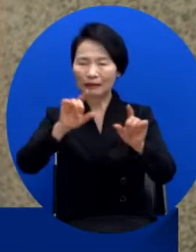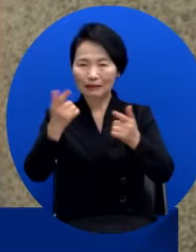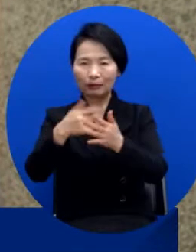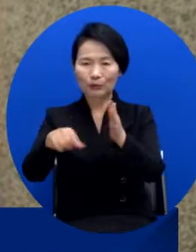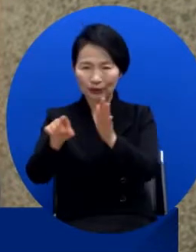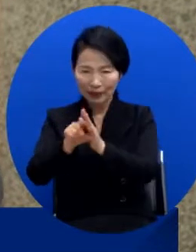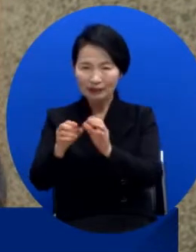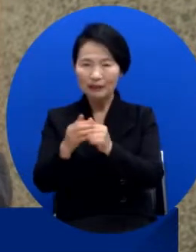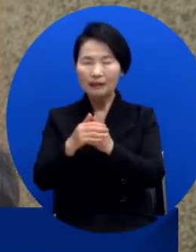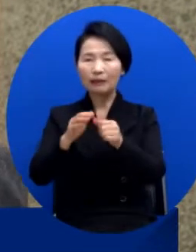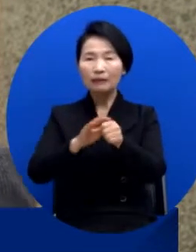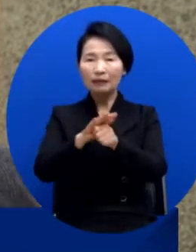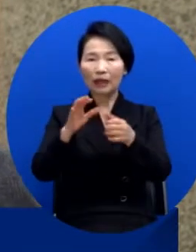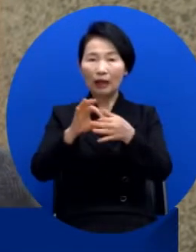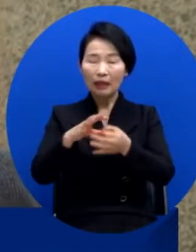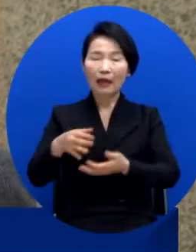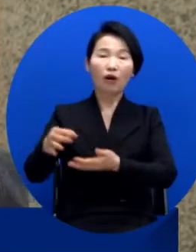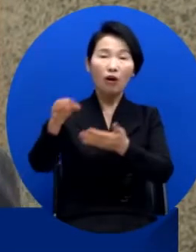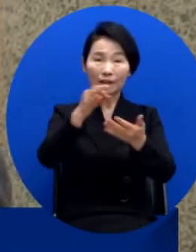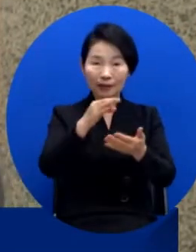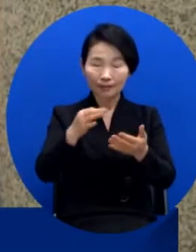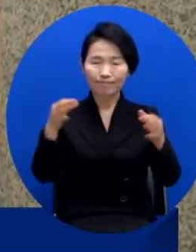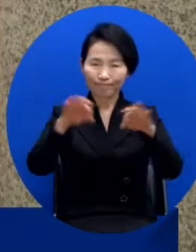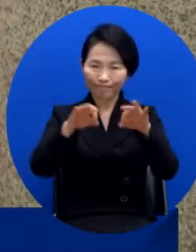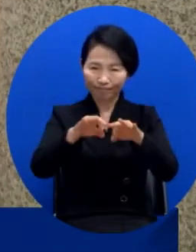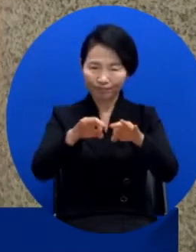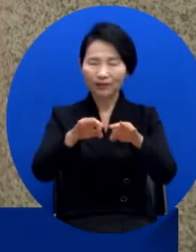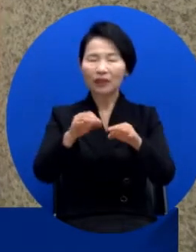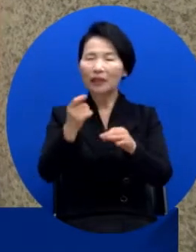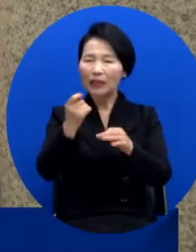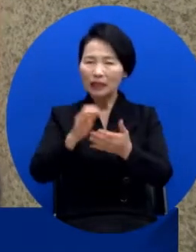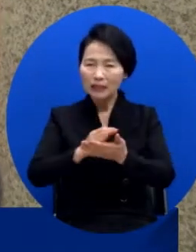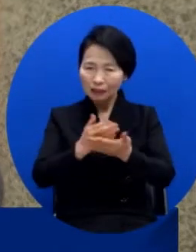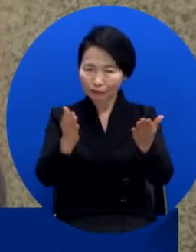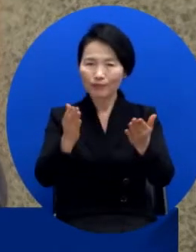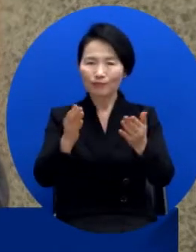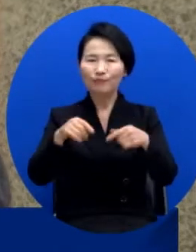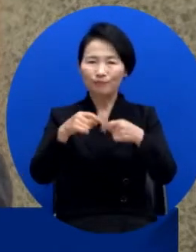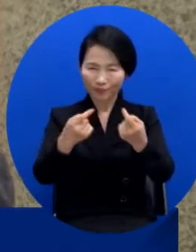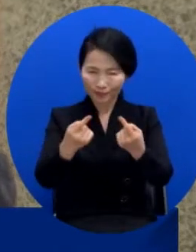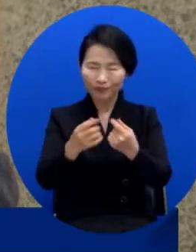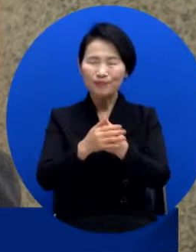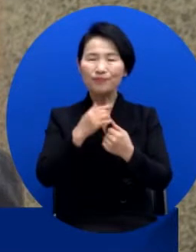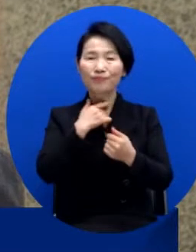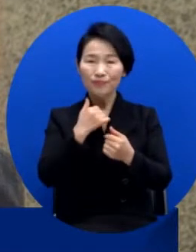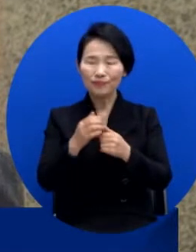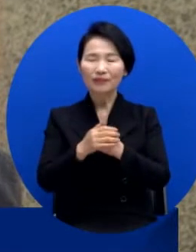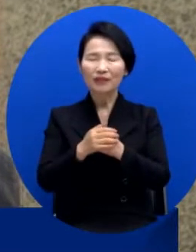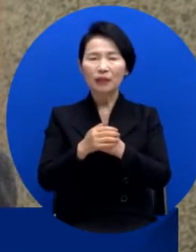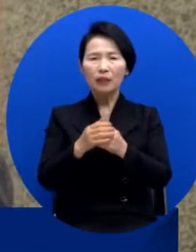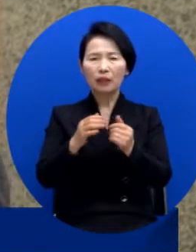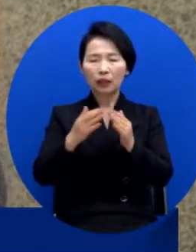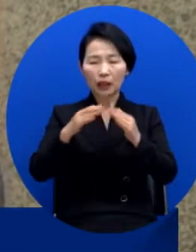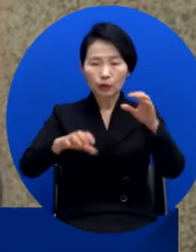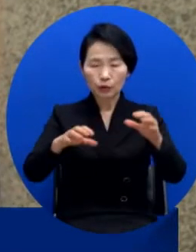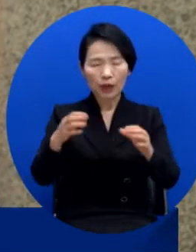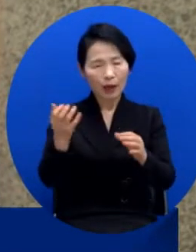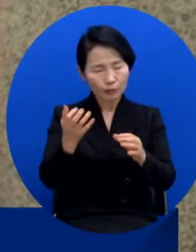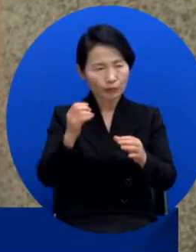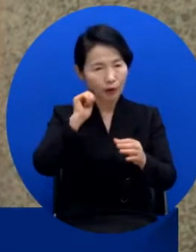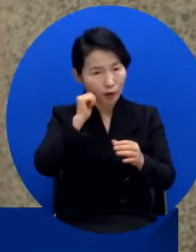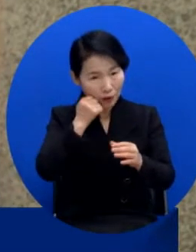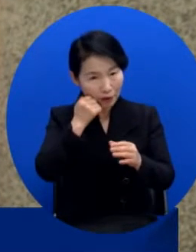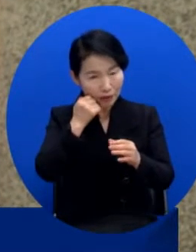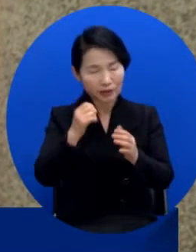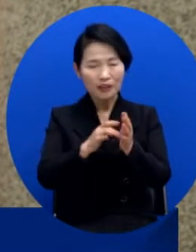사랑의 헌금을 하여 작은 나눔을 가진 적이 있습니다 이웃에 아픔을 예수님의 이름으로 함께 나누는 것